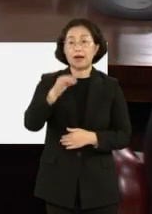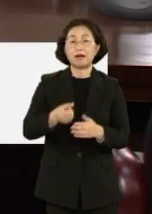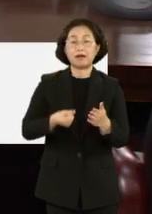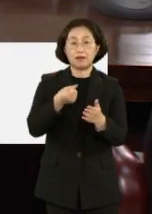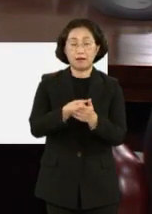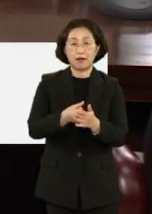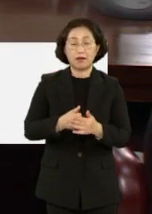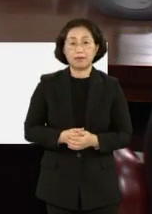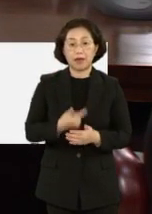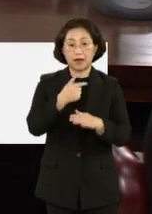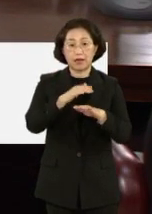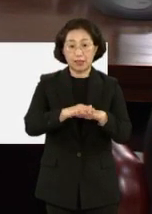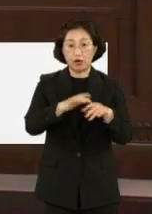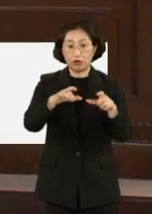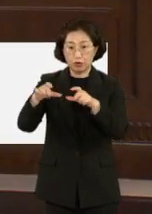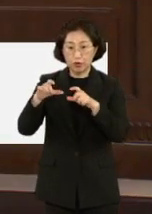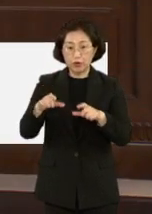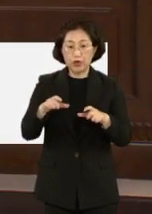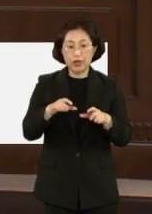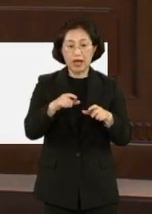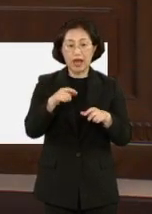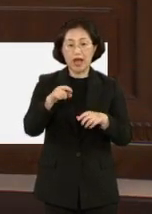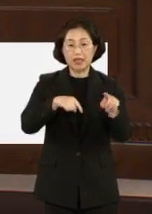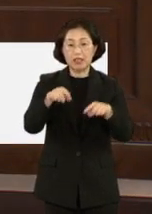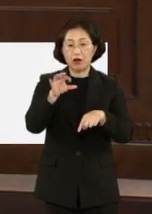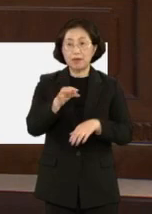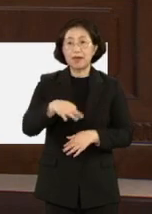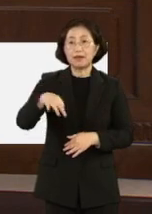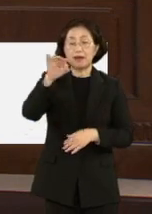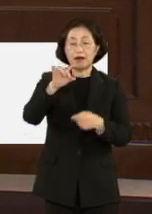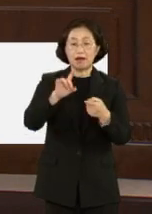했습니다. 대전 자치구 의회들의 잇단 의정비